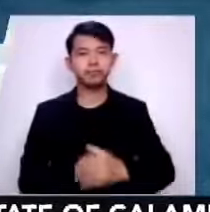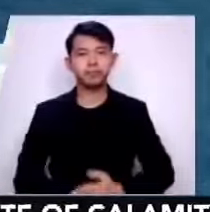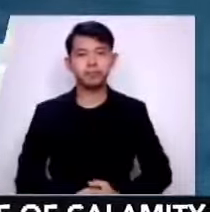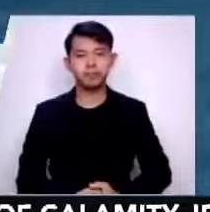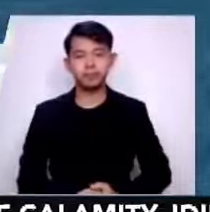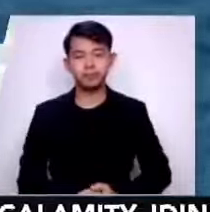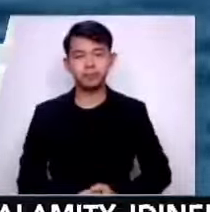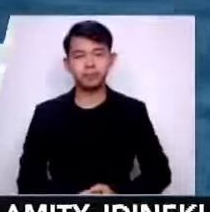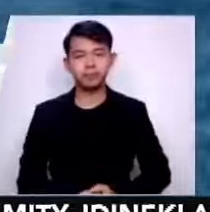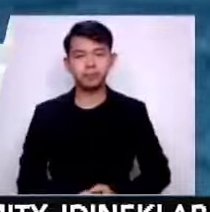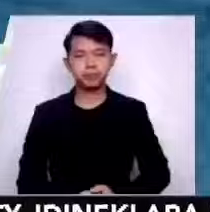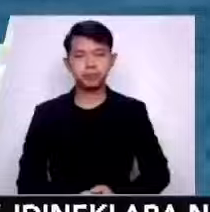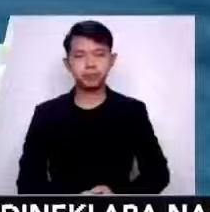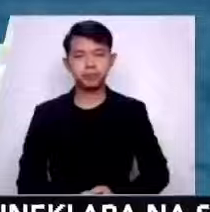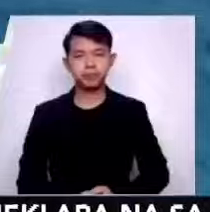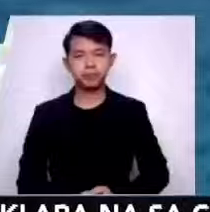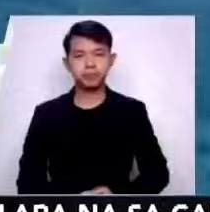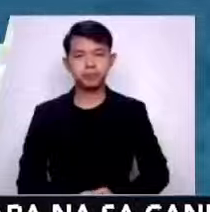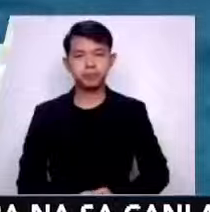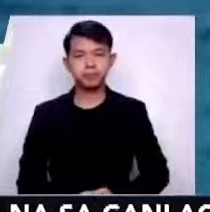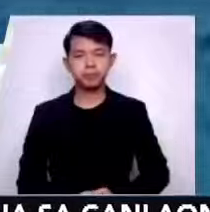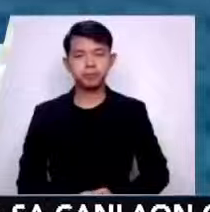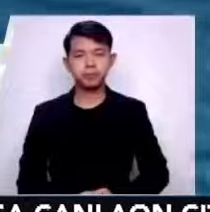aginaldo yung palang